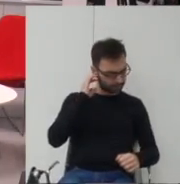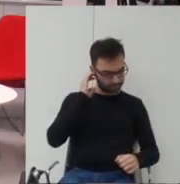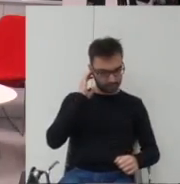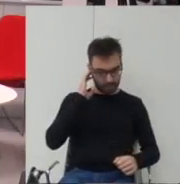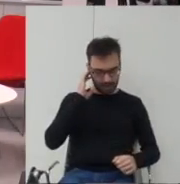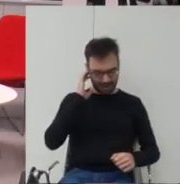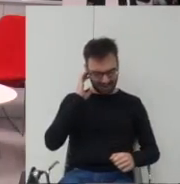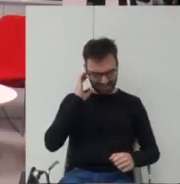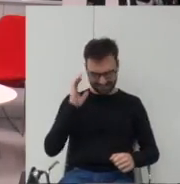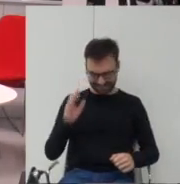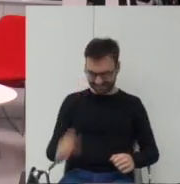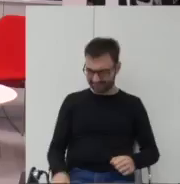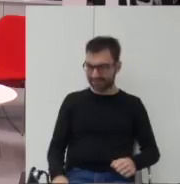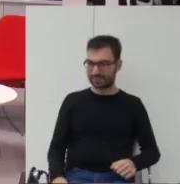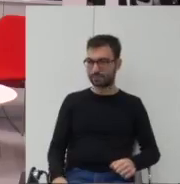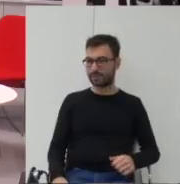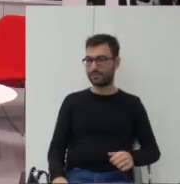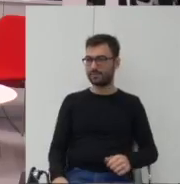z tym postulatem.